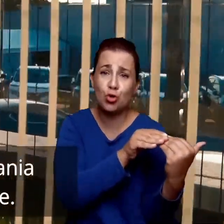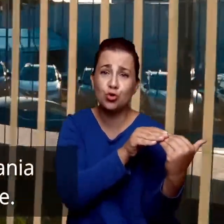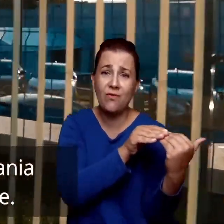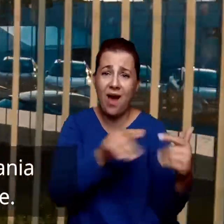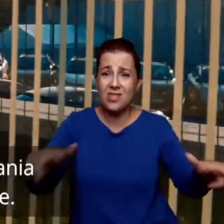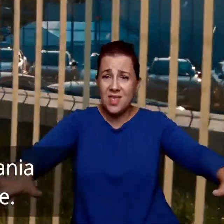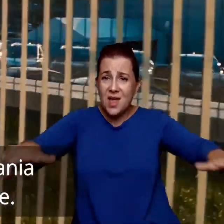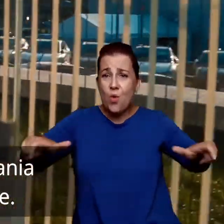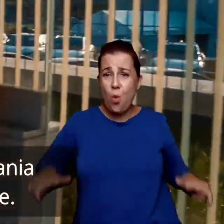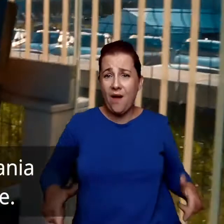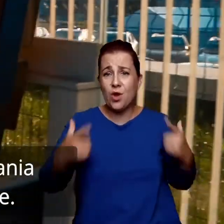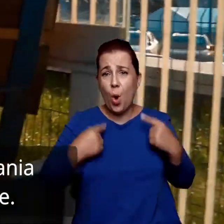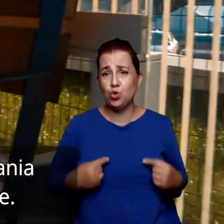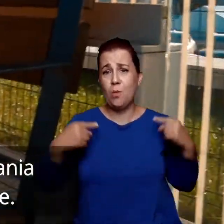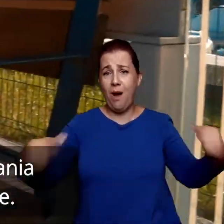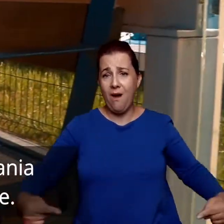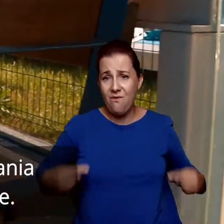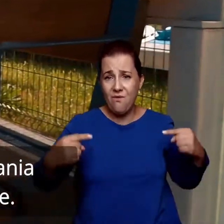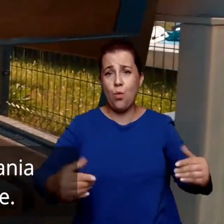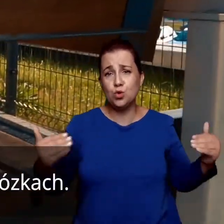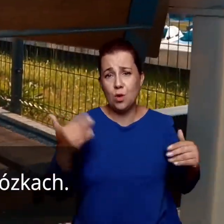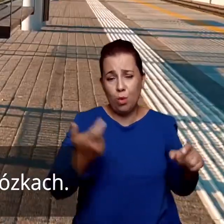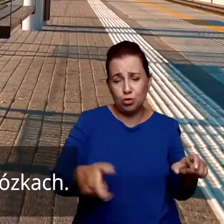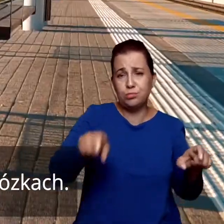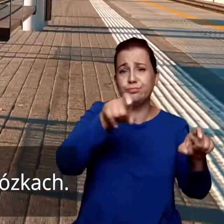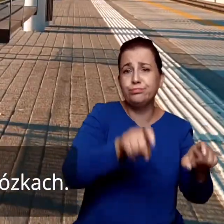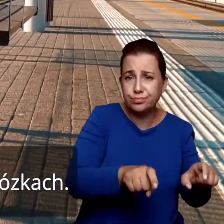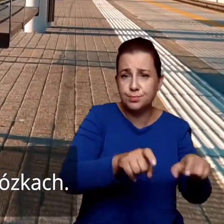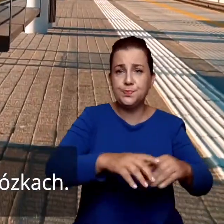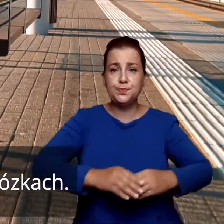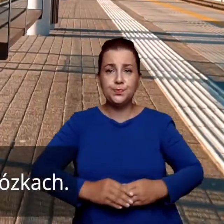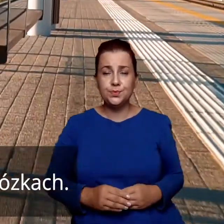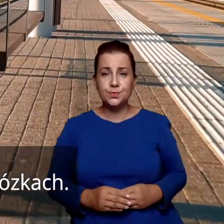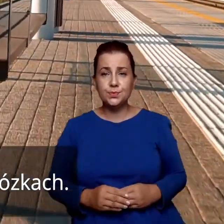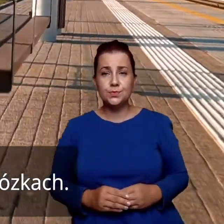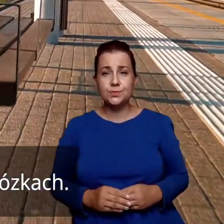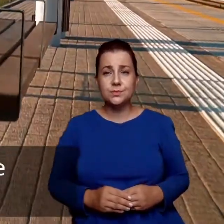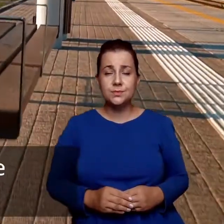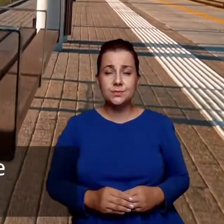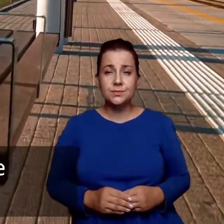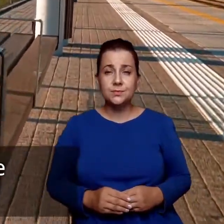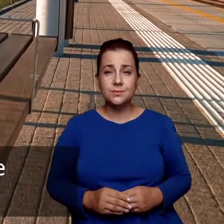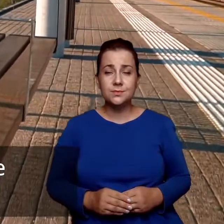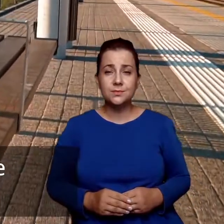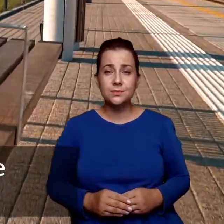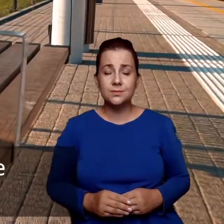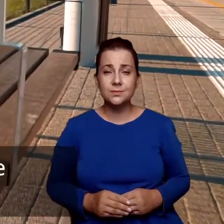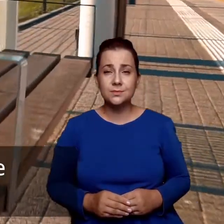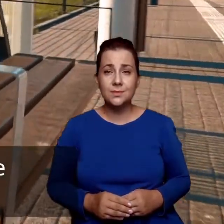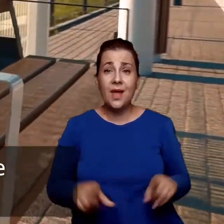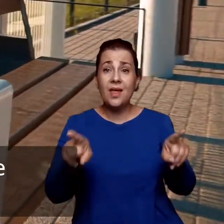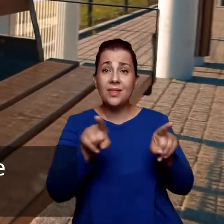do możliwości skorzystania przez osoby niepełnosprawne, tak jak w tym wypadku przez osoby na wózkach, w tym również